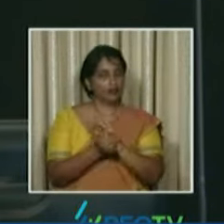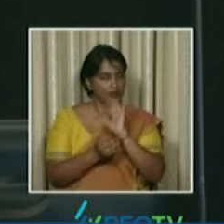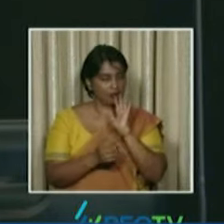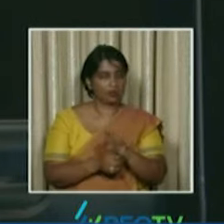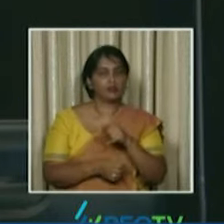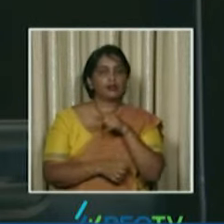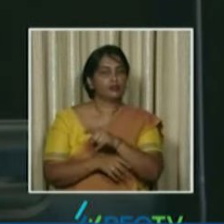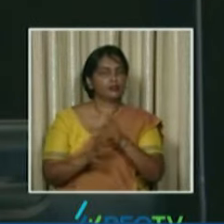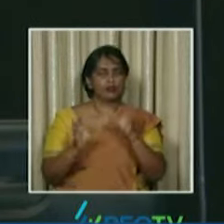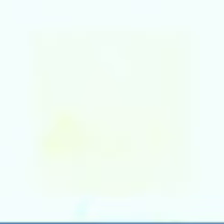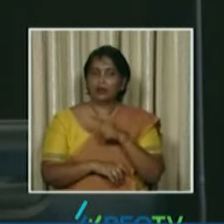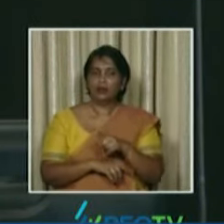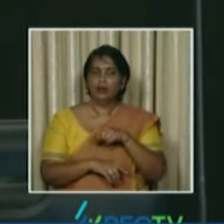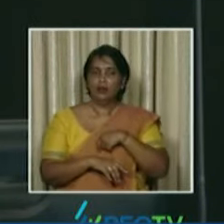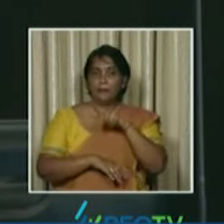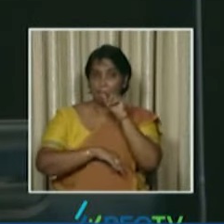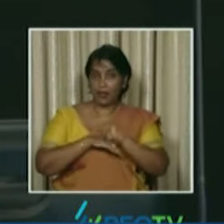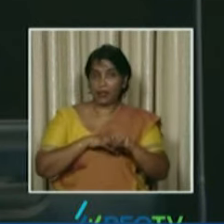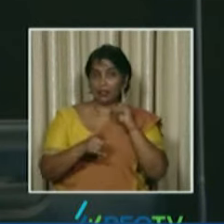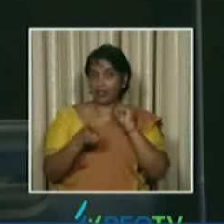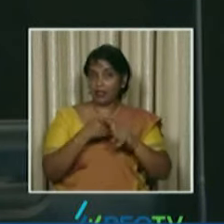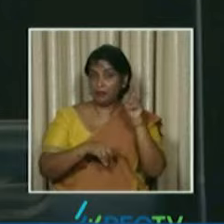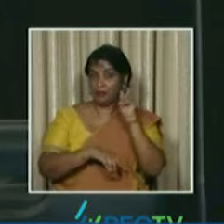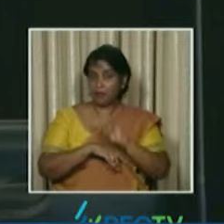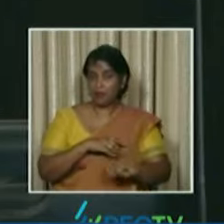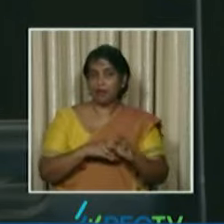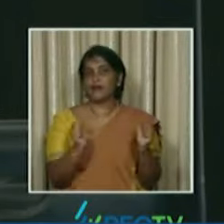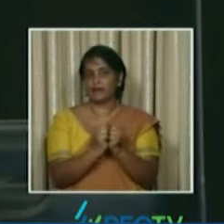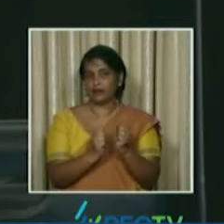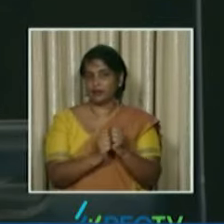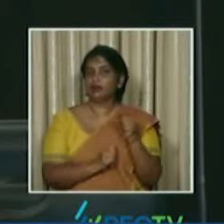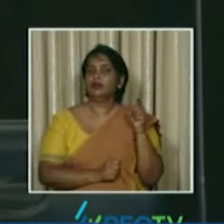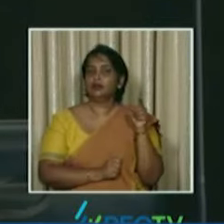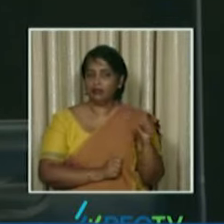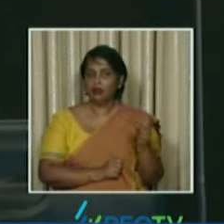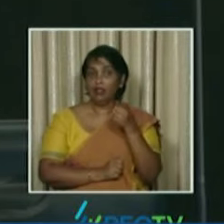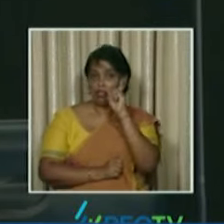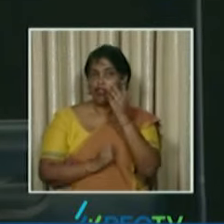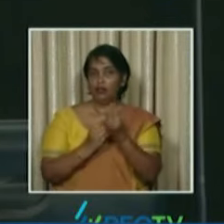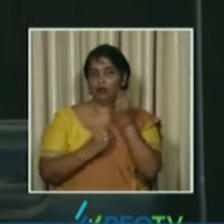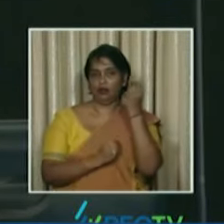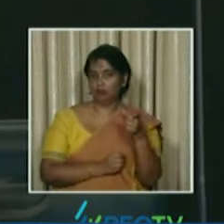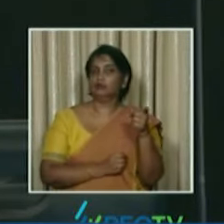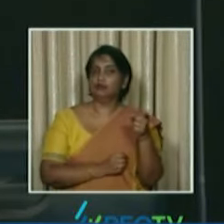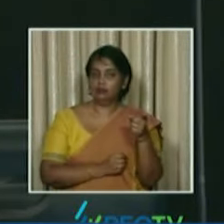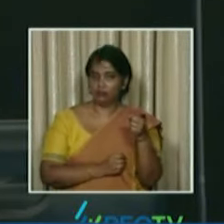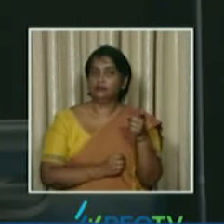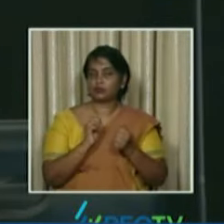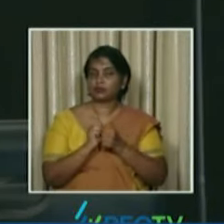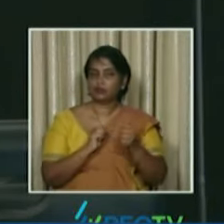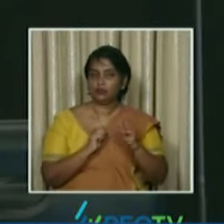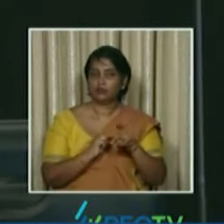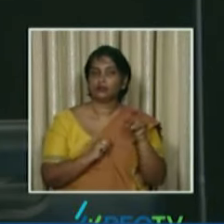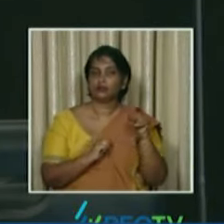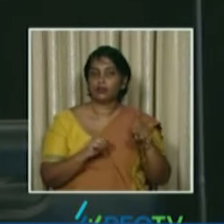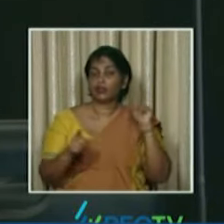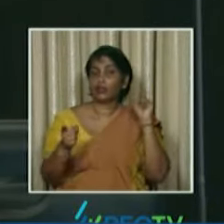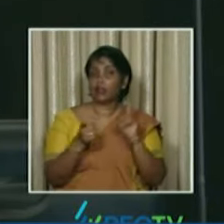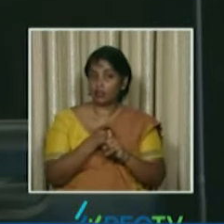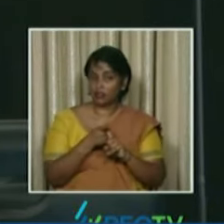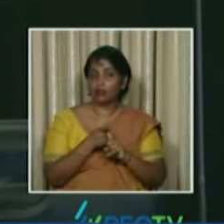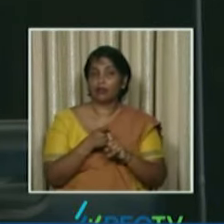තියෙන්න ඕන. ඒ මොකක්වත් තිබිලා නැහැ. තරග සංවිධායකයෝ අපරාධමය වරදකට දඬුවම් ලැබිය හැකි පිරිසක් විදියට නම් කරන්න ඕන. තරගයේ